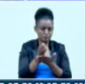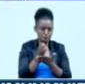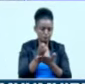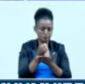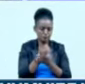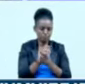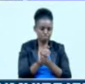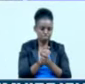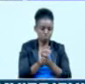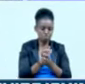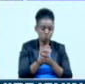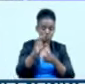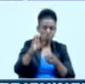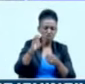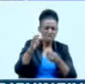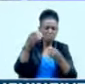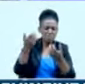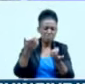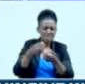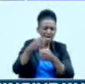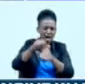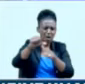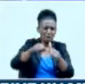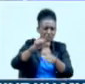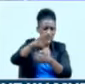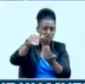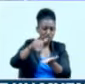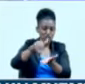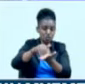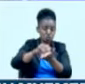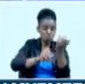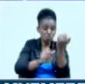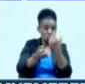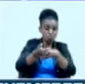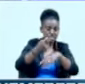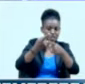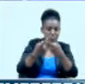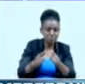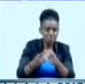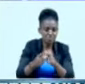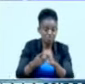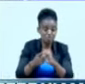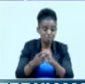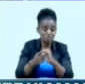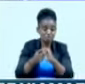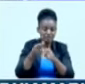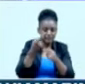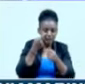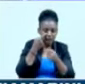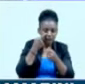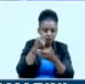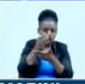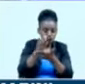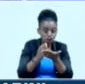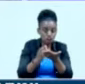iyo COVAX facility cyangwa se icyo kigo gihuriwemo n'ibihugu byose bitandukanye gifite uko kizabona igice kuri izo